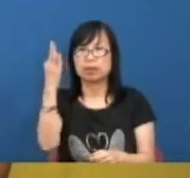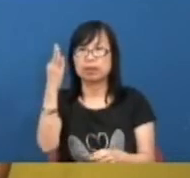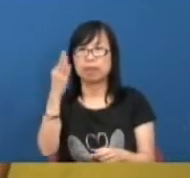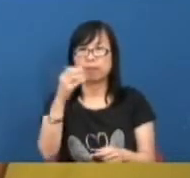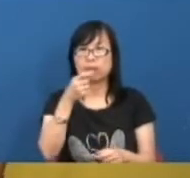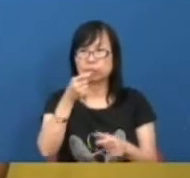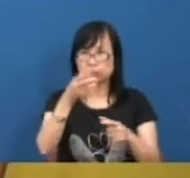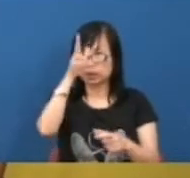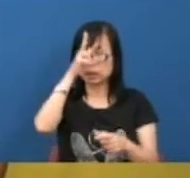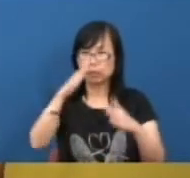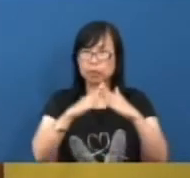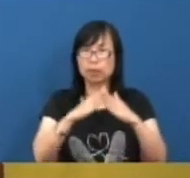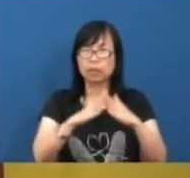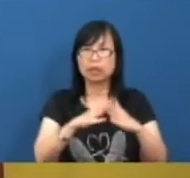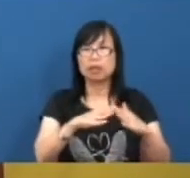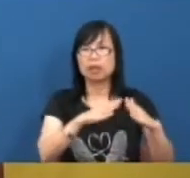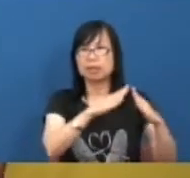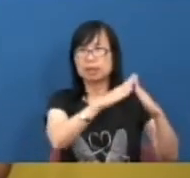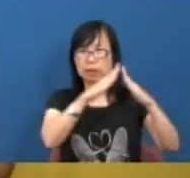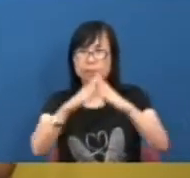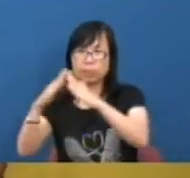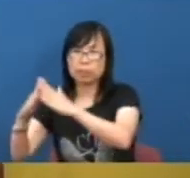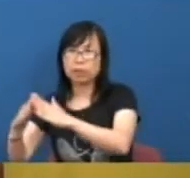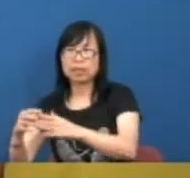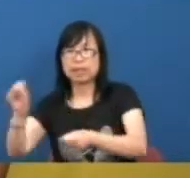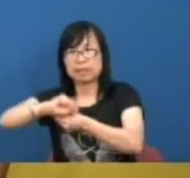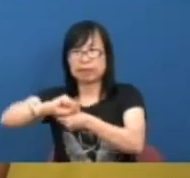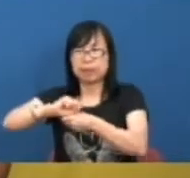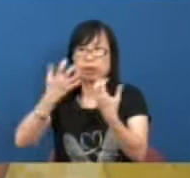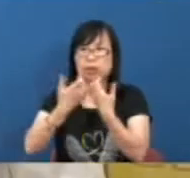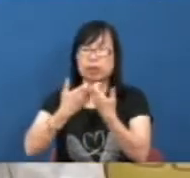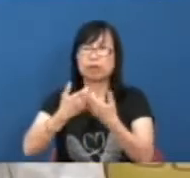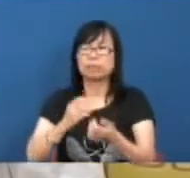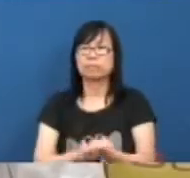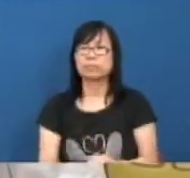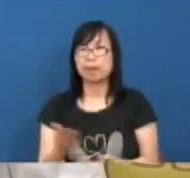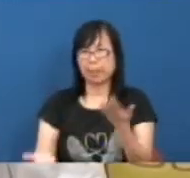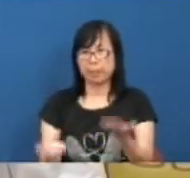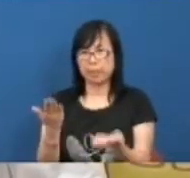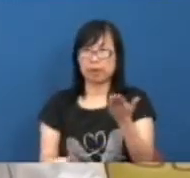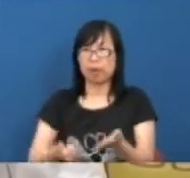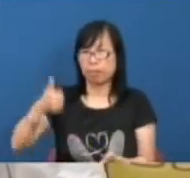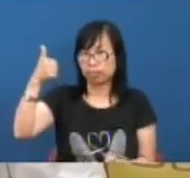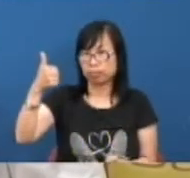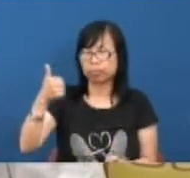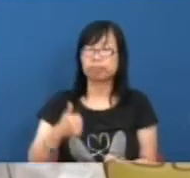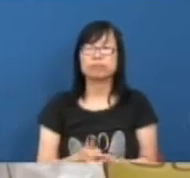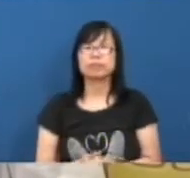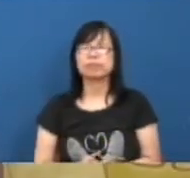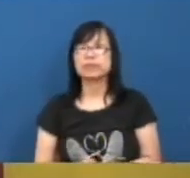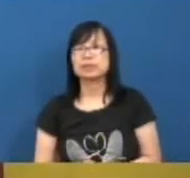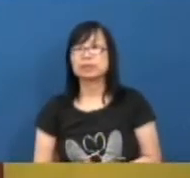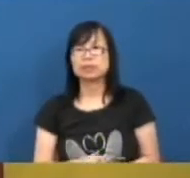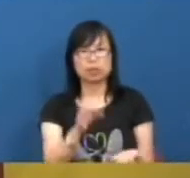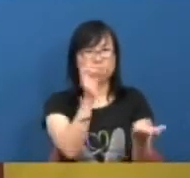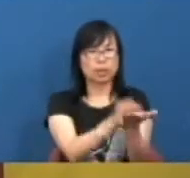如果呢啲即係加加埋埋都有一定嘅數量， 嗰啲係咪比較高尚嘅公屋嚟㗎？ 其實嗰啲位